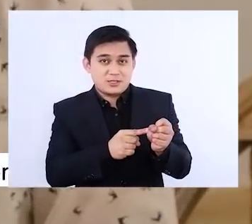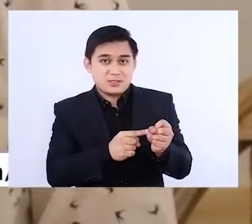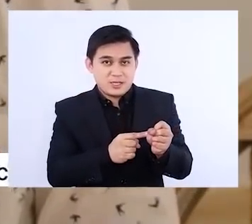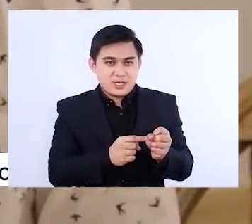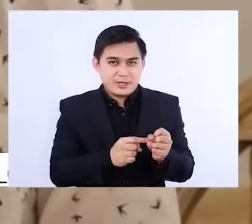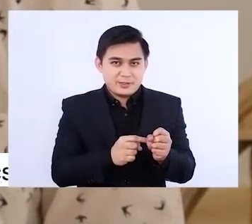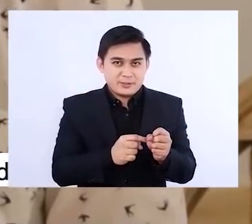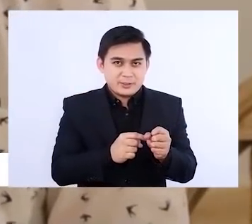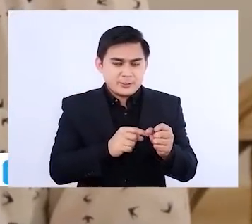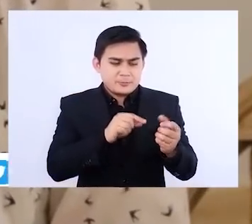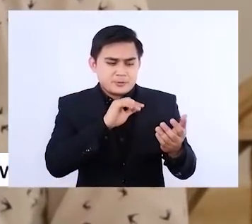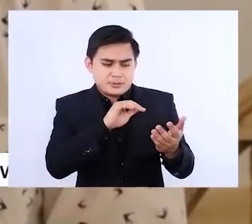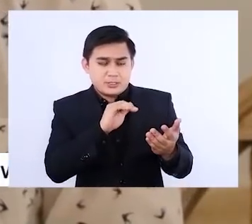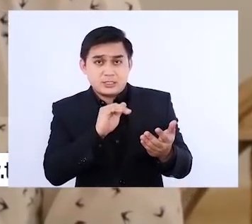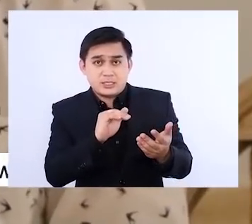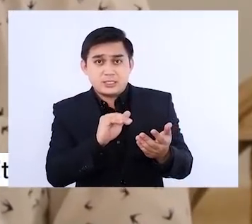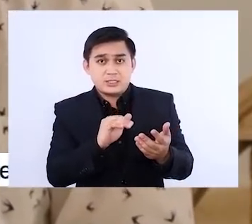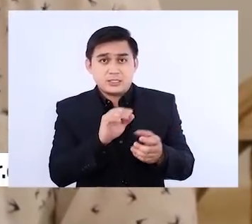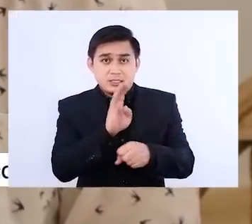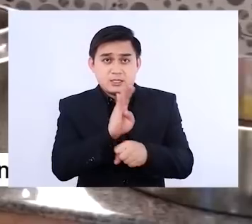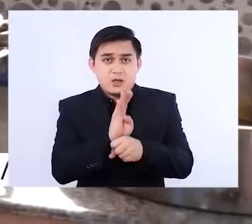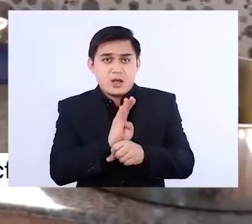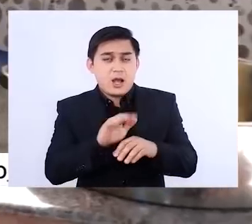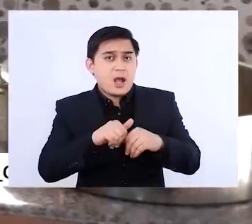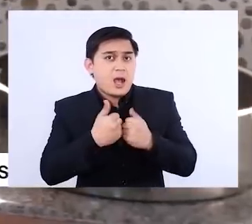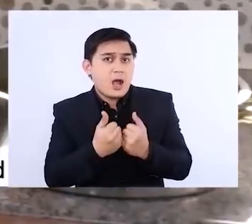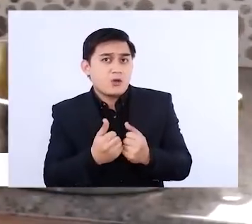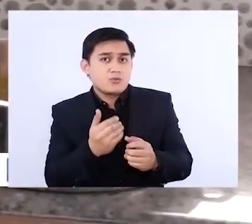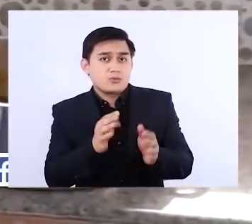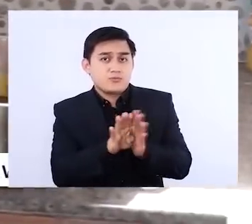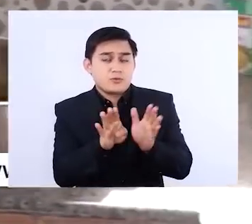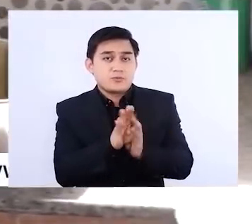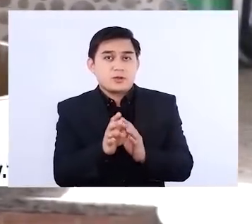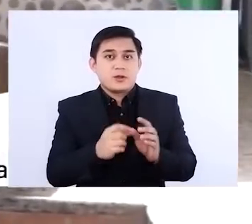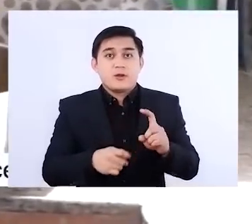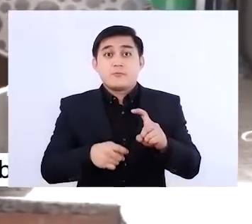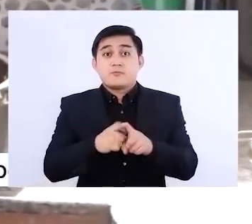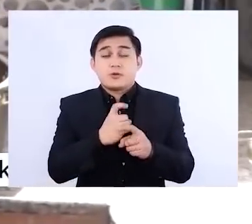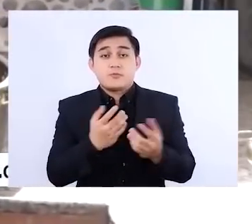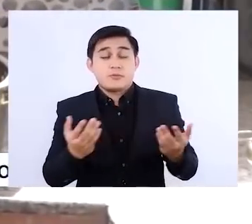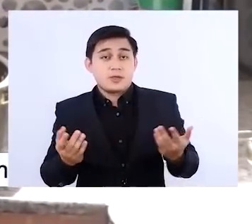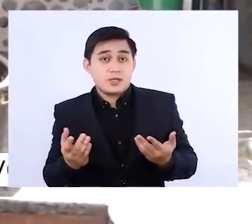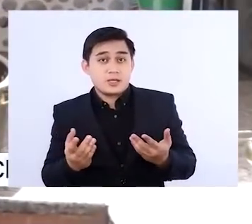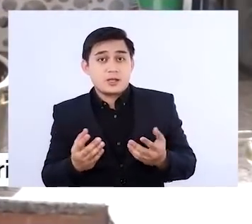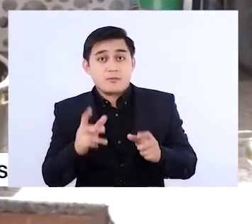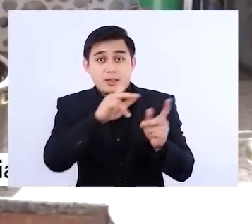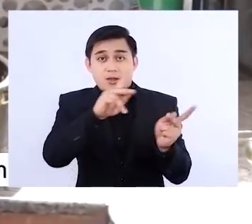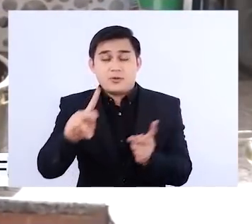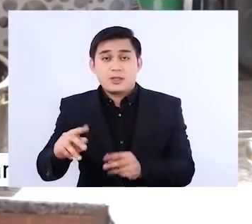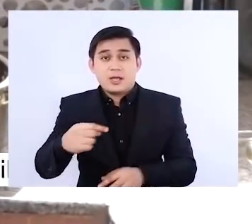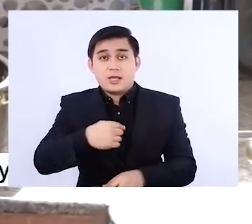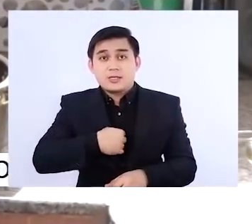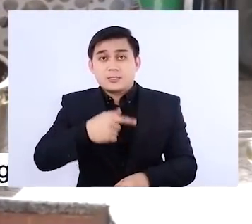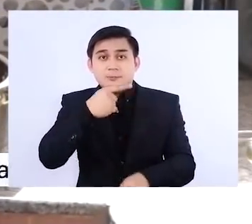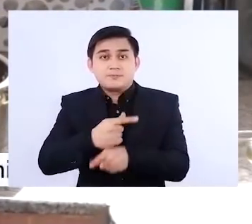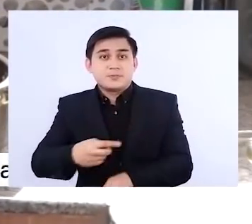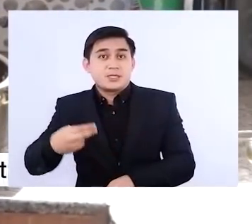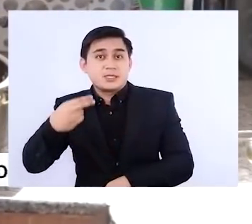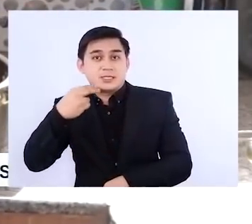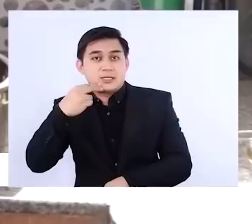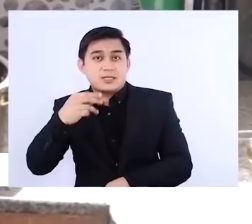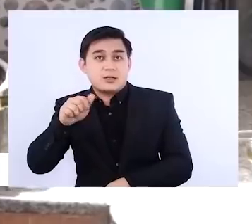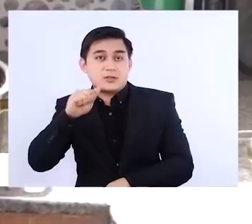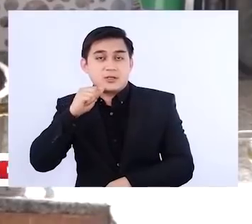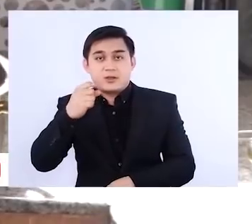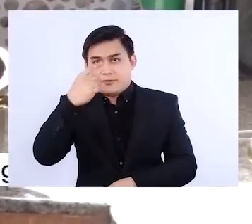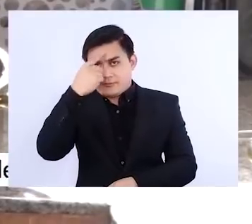yung takbo ng negosyo. Paano ito mapapalago? Mula po dito sa Puerto Princesa City, ako si Azel